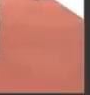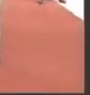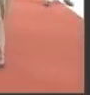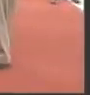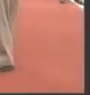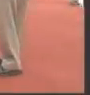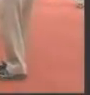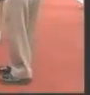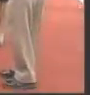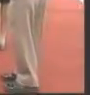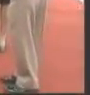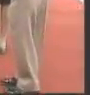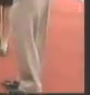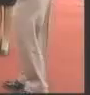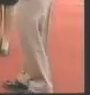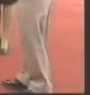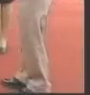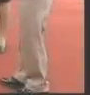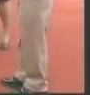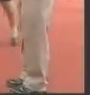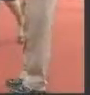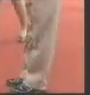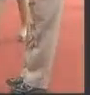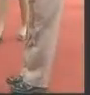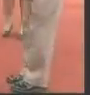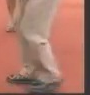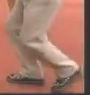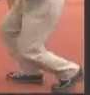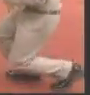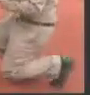แพทย์ทหารเรือกองทัพเรือและคณะนาฏศิลป์จากกรมศิลปากรค่ะ